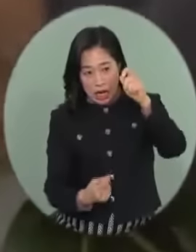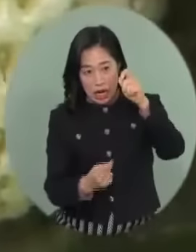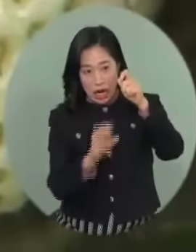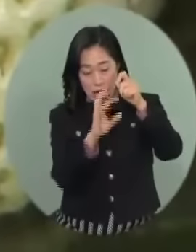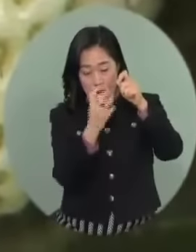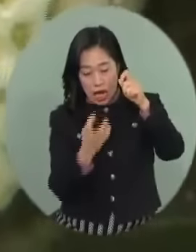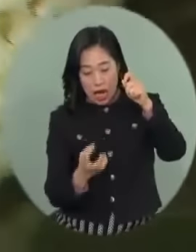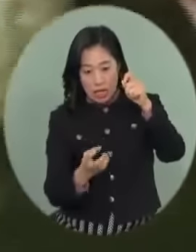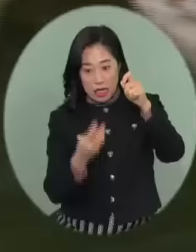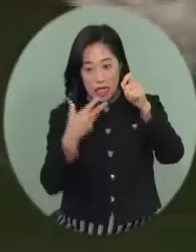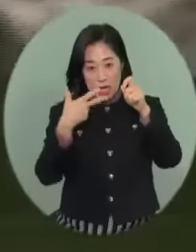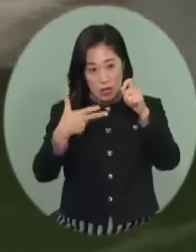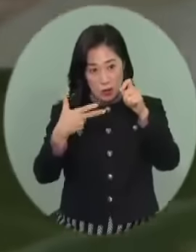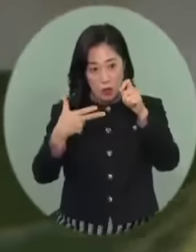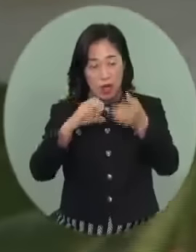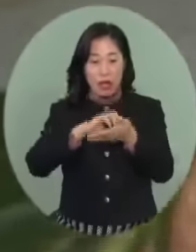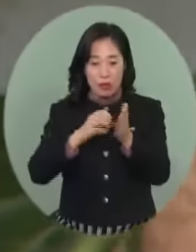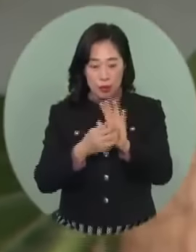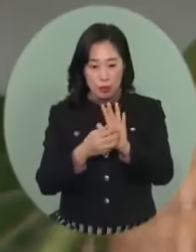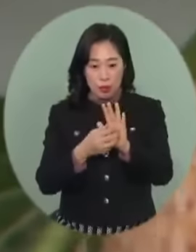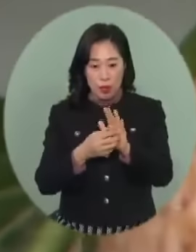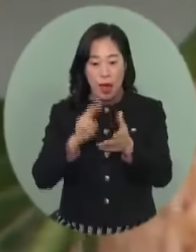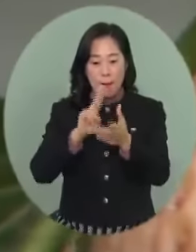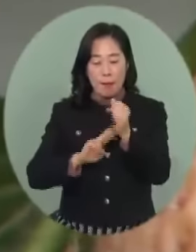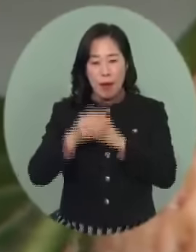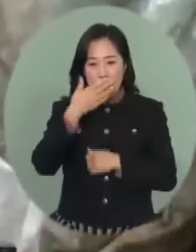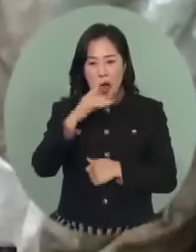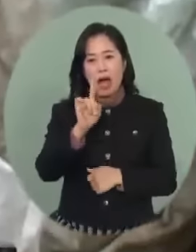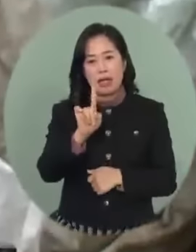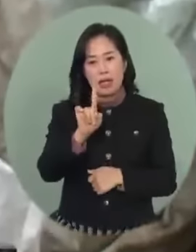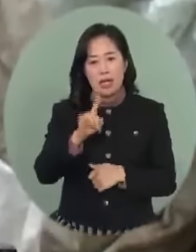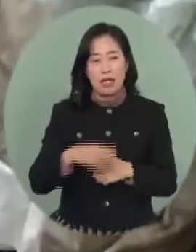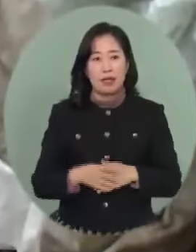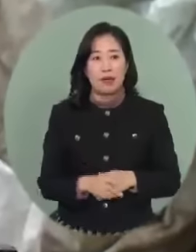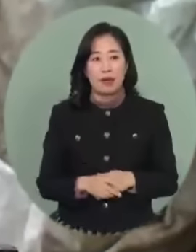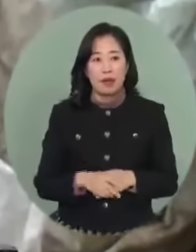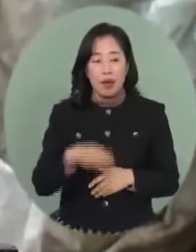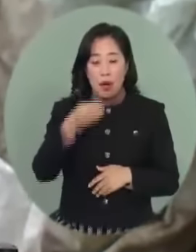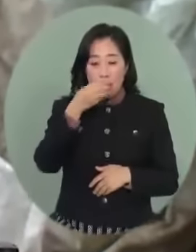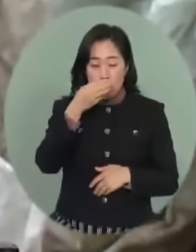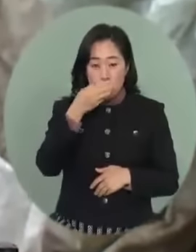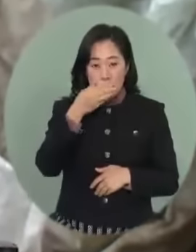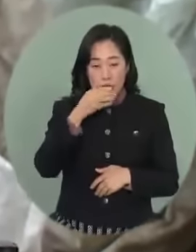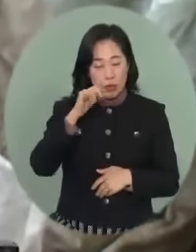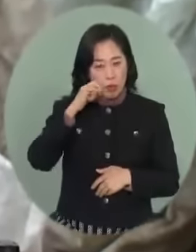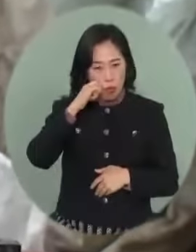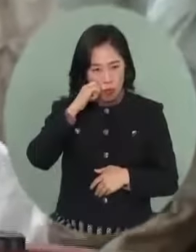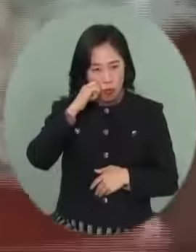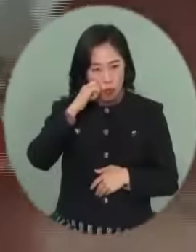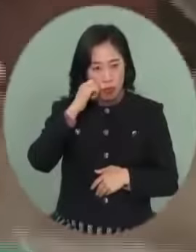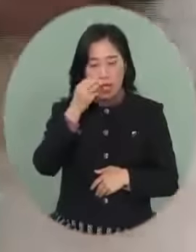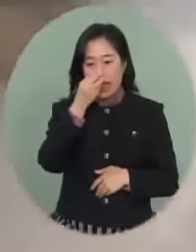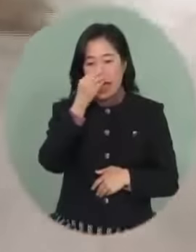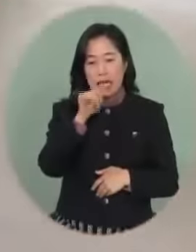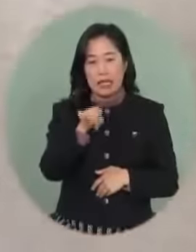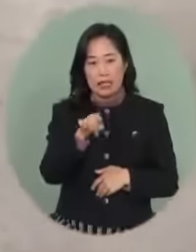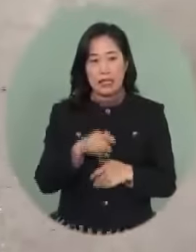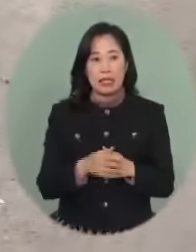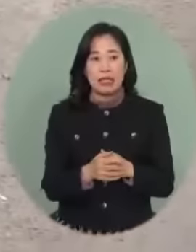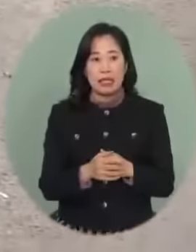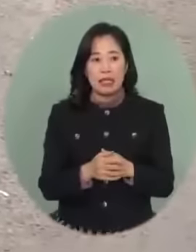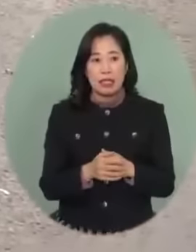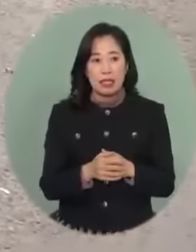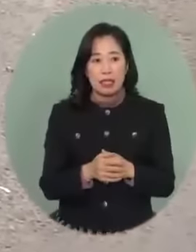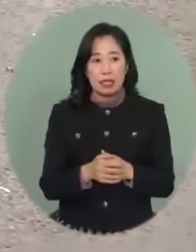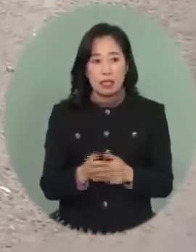7개가량 열리는데 내다팔 수 있는 건 1개 정도입니다. 먹을 수 없게 된 딸기입니다. 이렇게